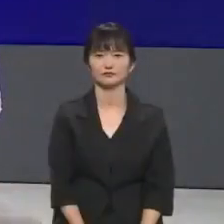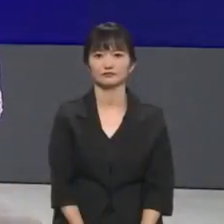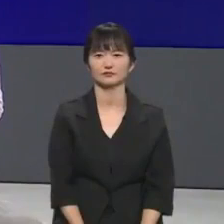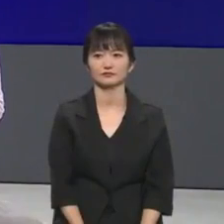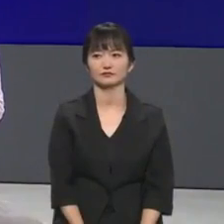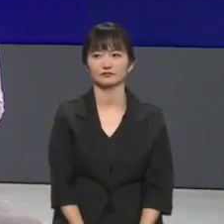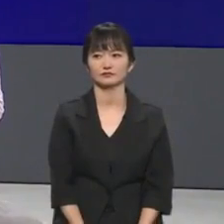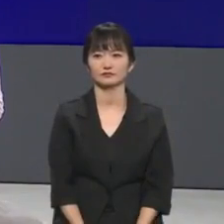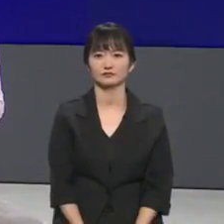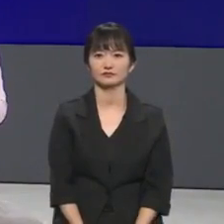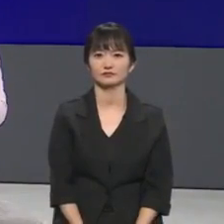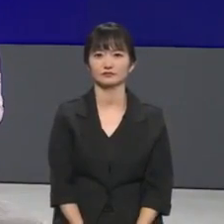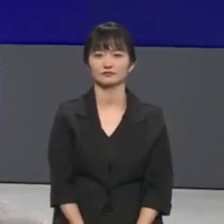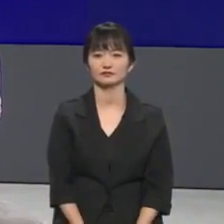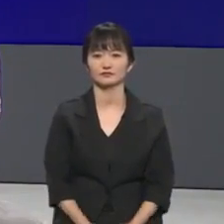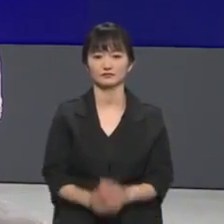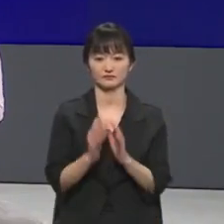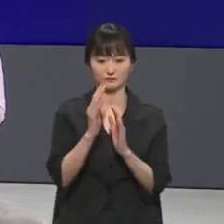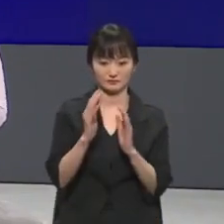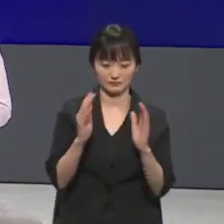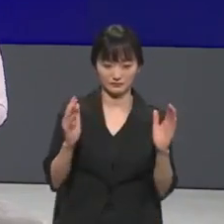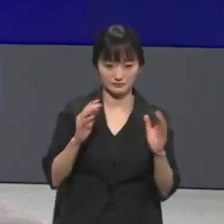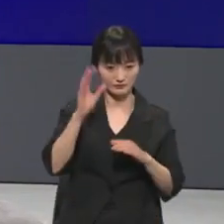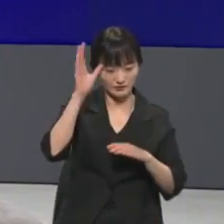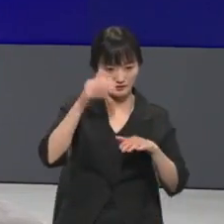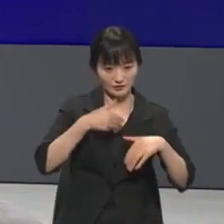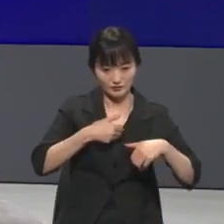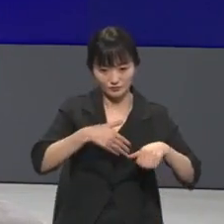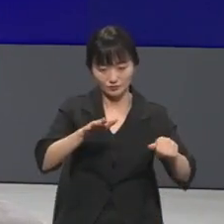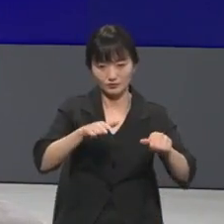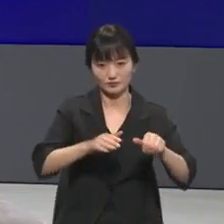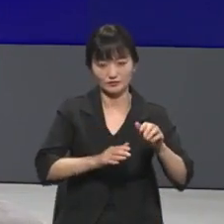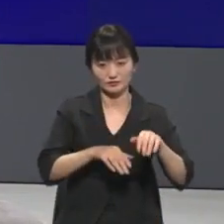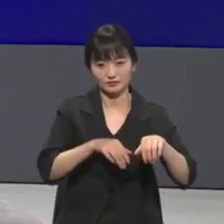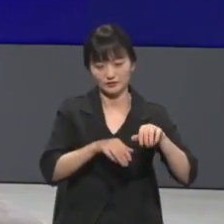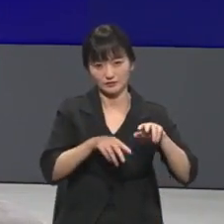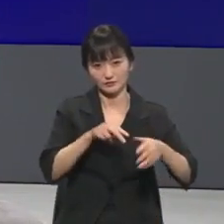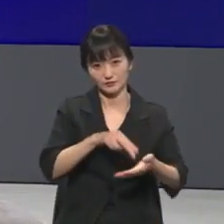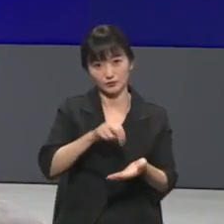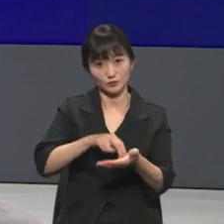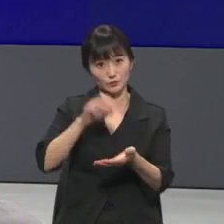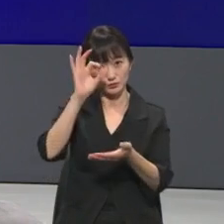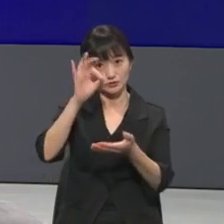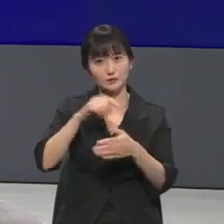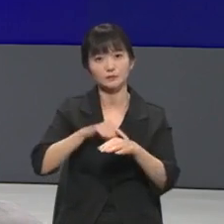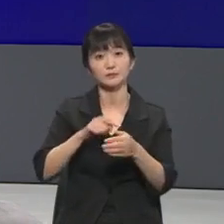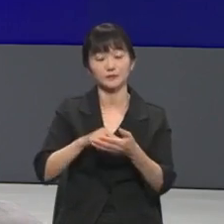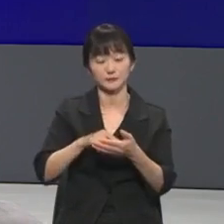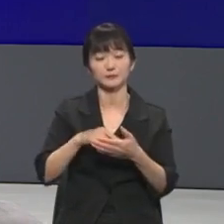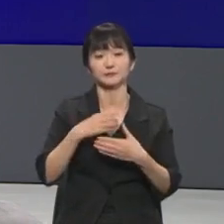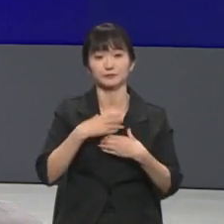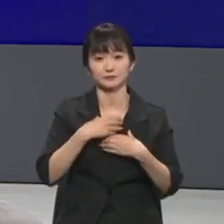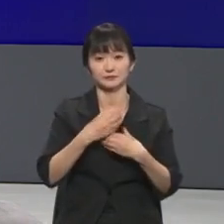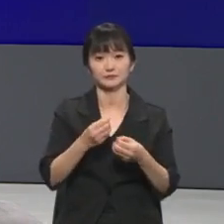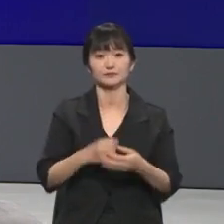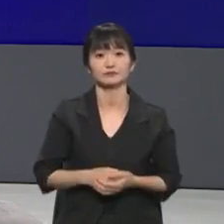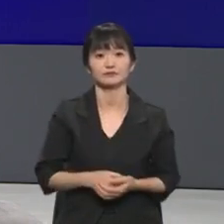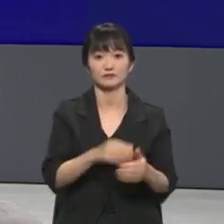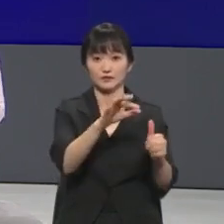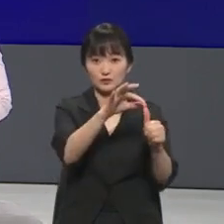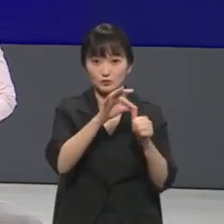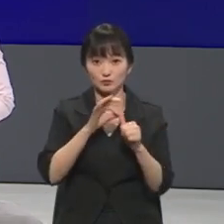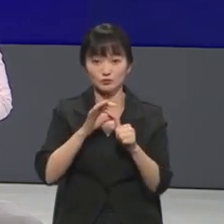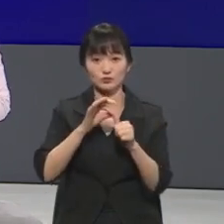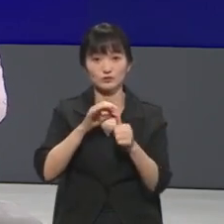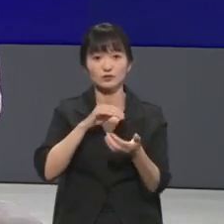이제는 뜬장이 아니라 잔디도 밟고 뛰노는 건강한 모습을 보니까 좀 마음이 놓입니다. 구조한 반려견이 한 1,410마리 정도